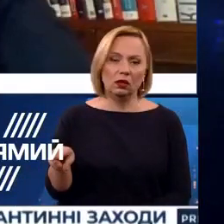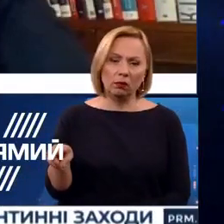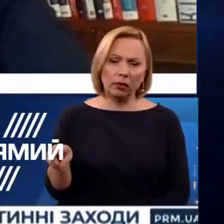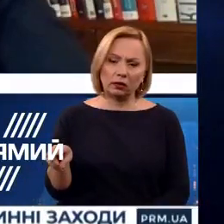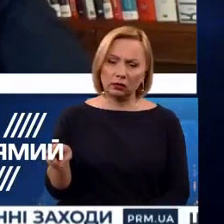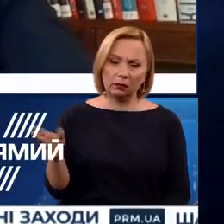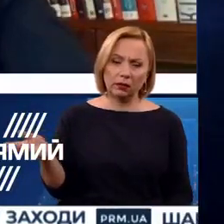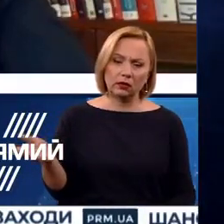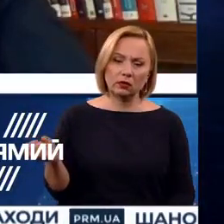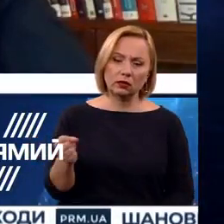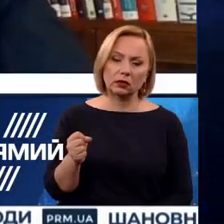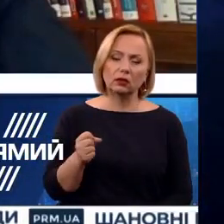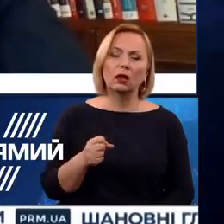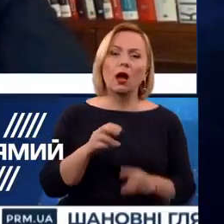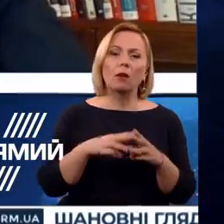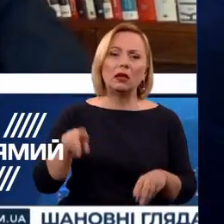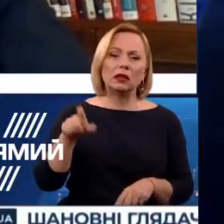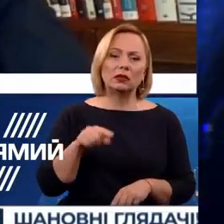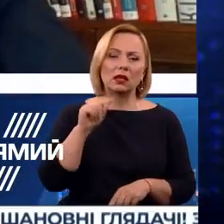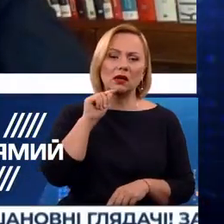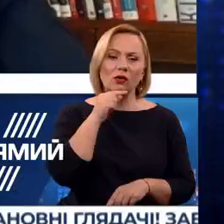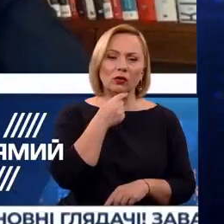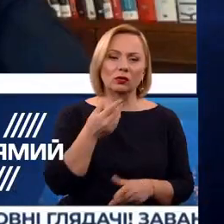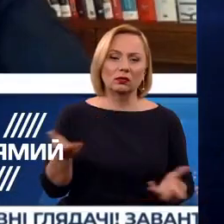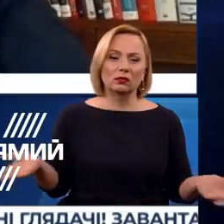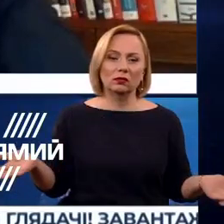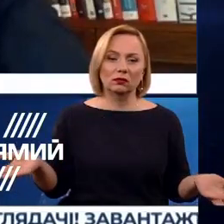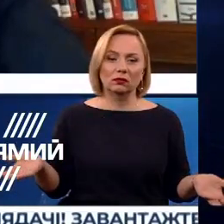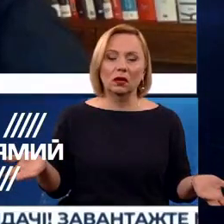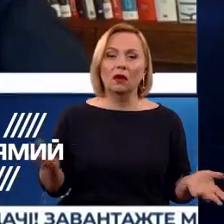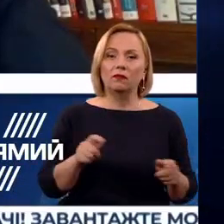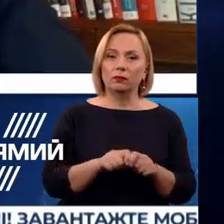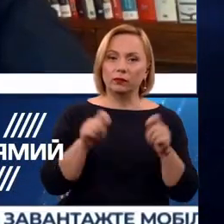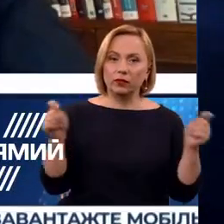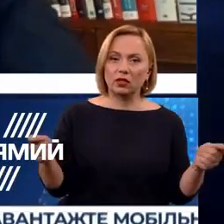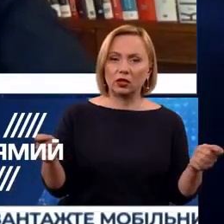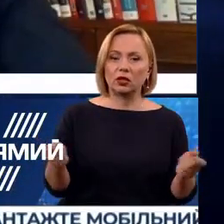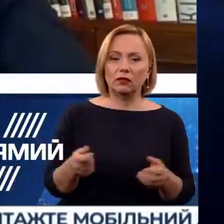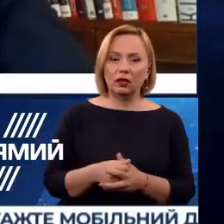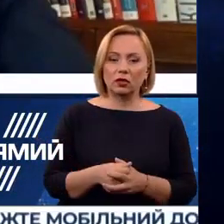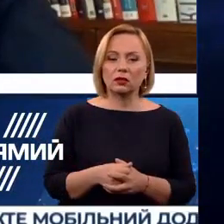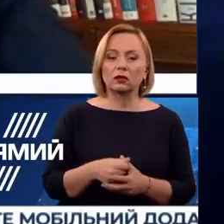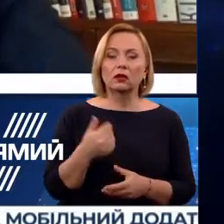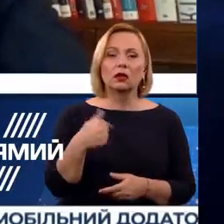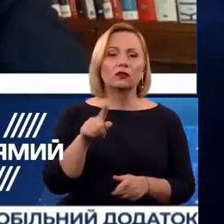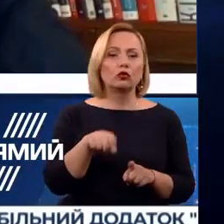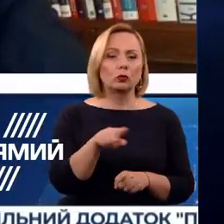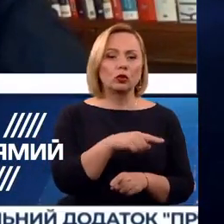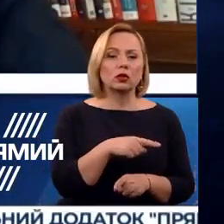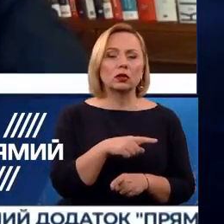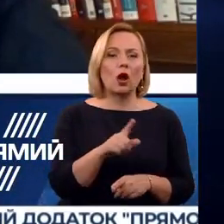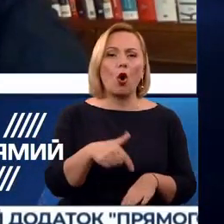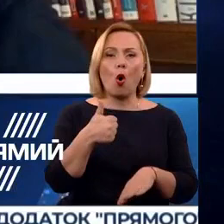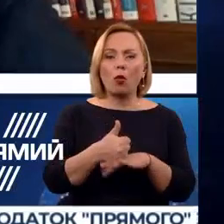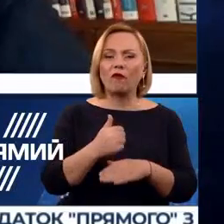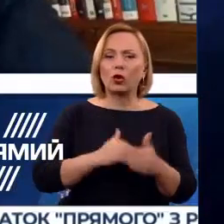А ломбарди, міністр економіки новий, пролобіював, щоб відкрили. Тому що ці ломбарди там належать у тому числі і голові Верховної